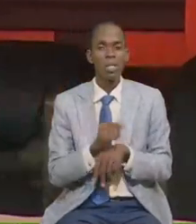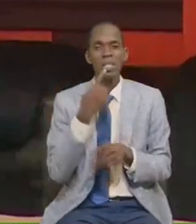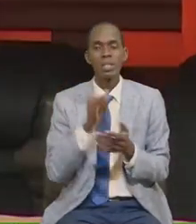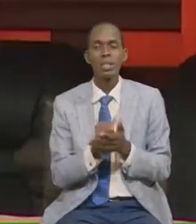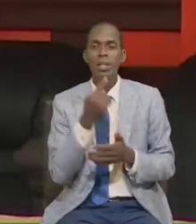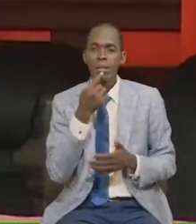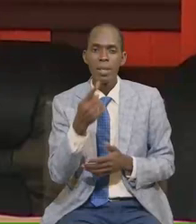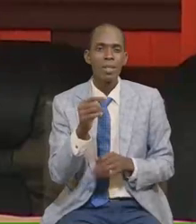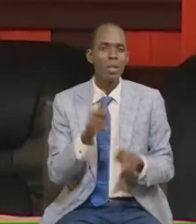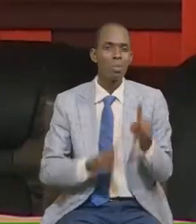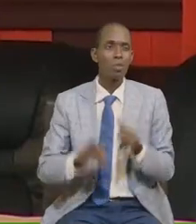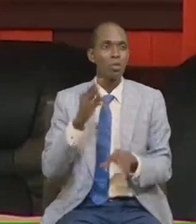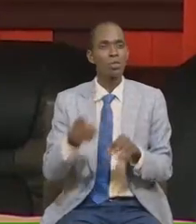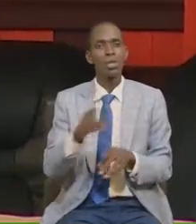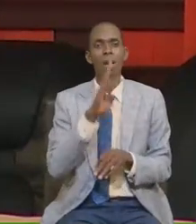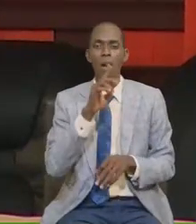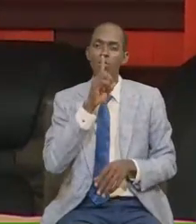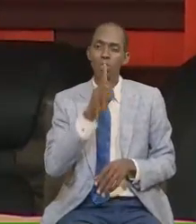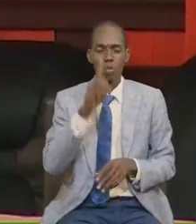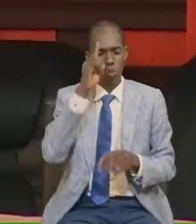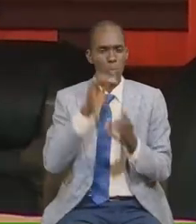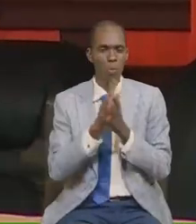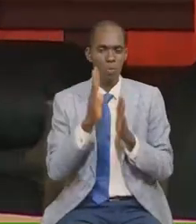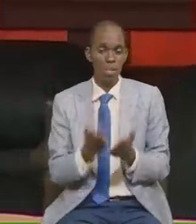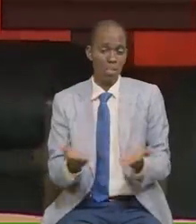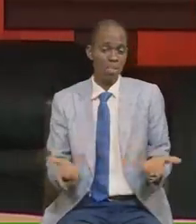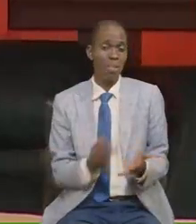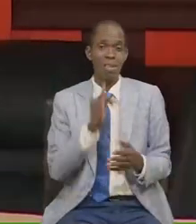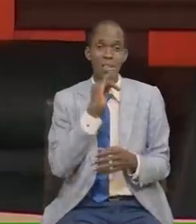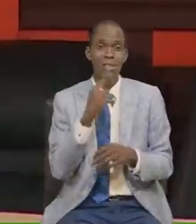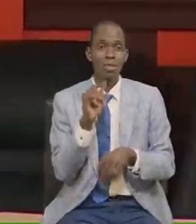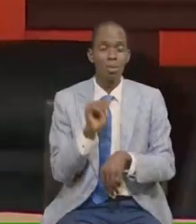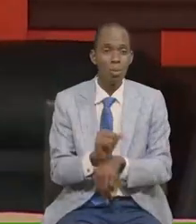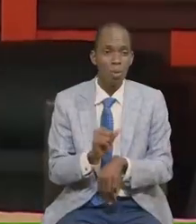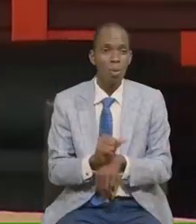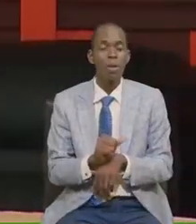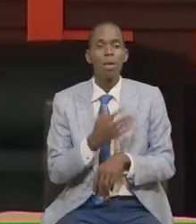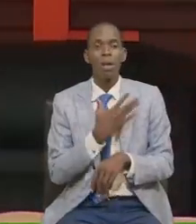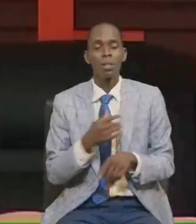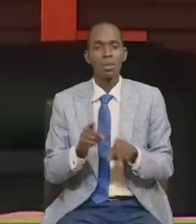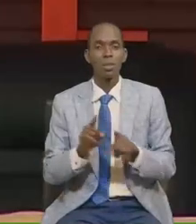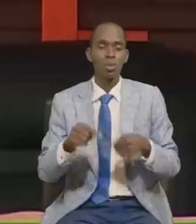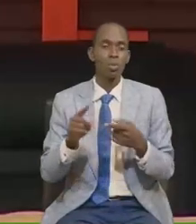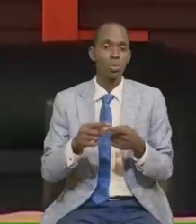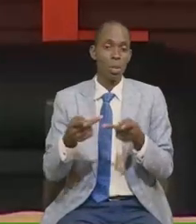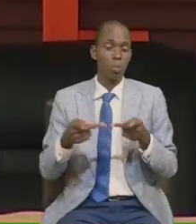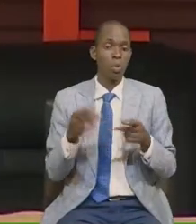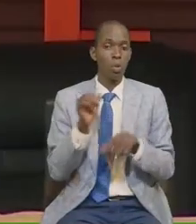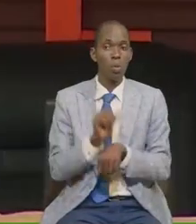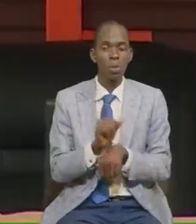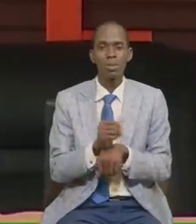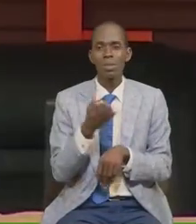gens-là s'ils sont de vrais croyants voici l'oeuvre comme ils vont au service il y a un patron là-bas